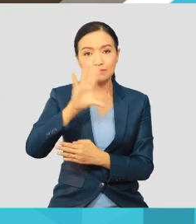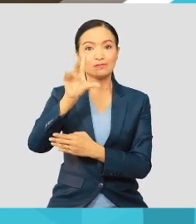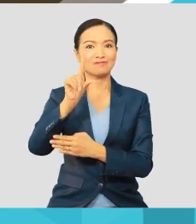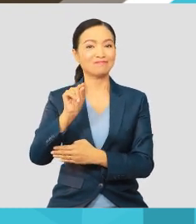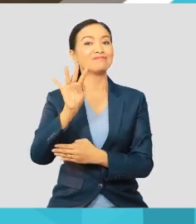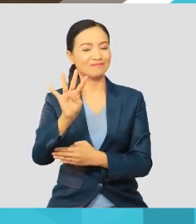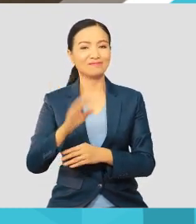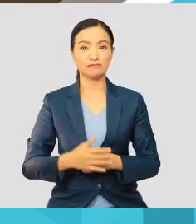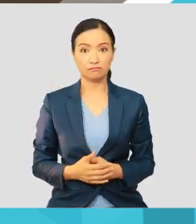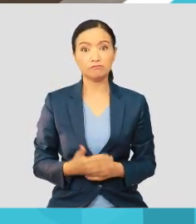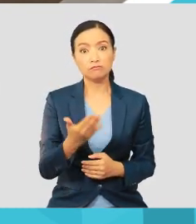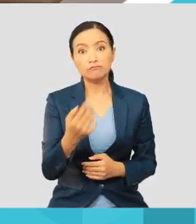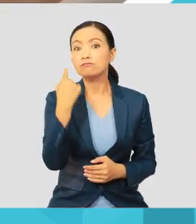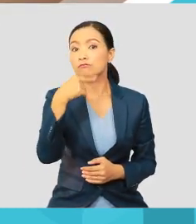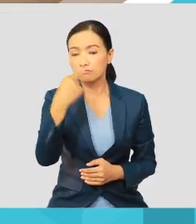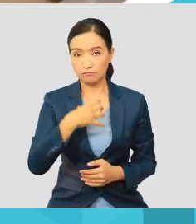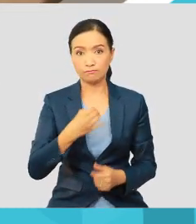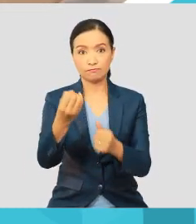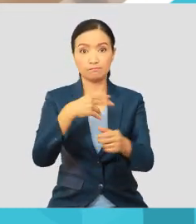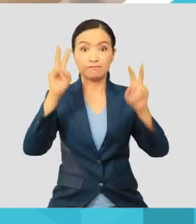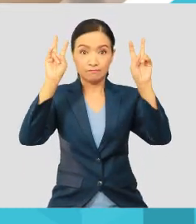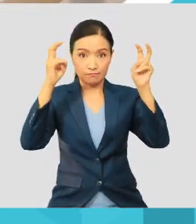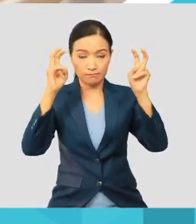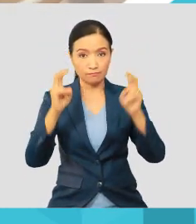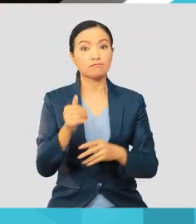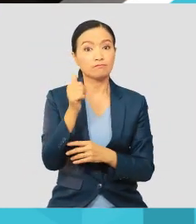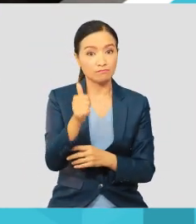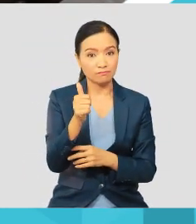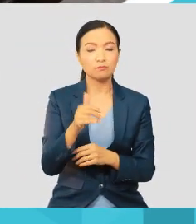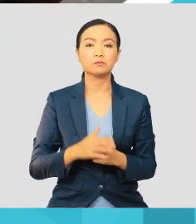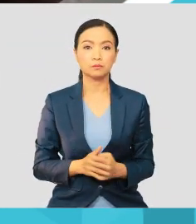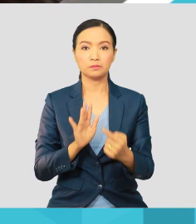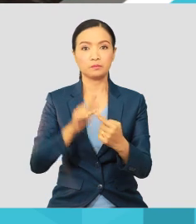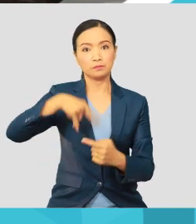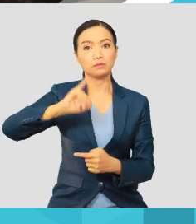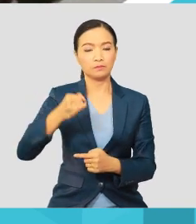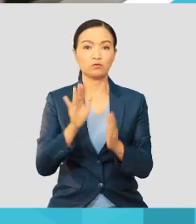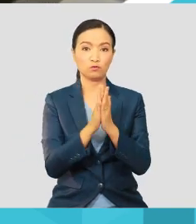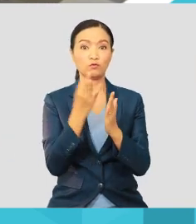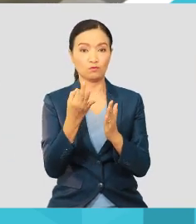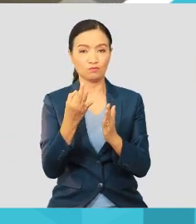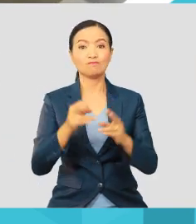ด24ชั่วโมงนะครับและหากผู้ชมท่านใดอยากจะแนะนำติดชมรายการสามารถติดตามได้ทาง